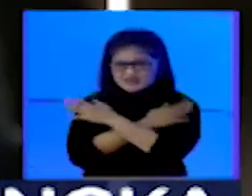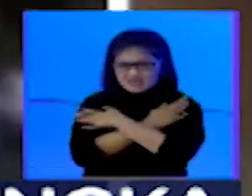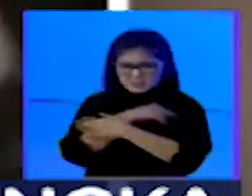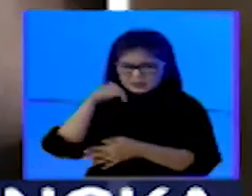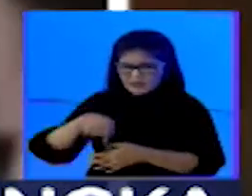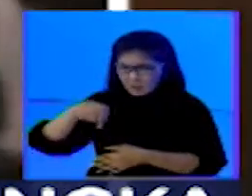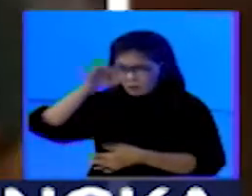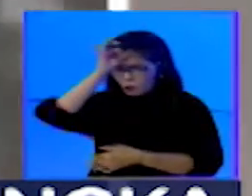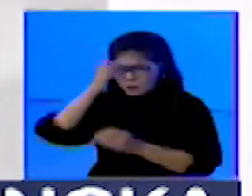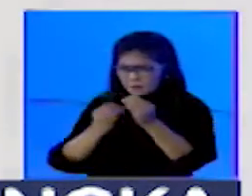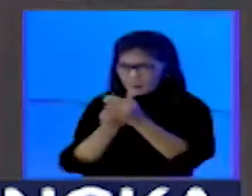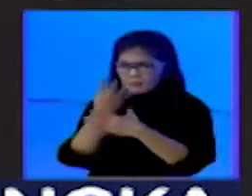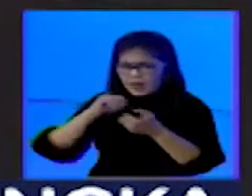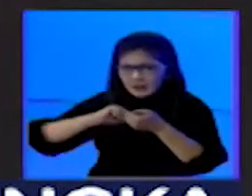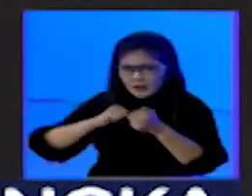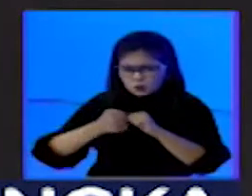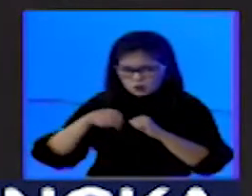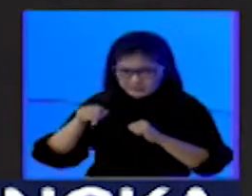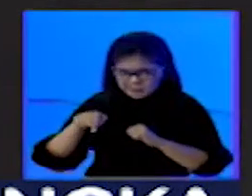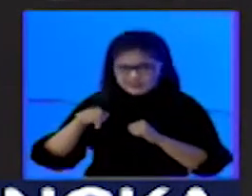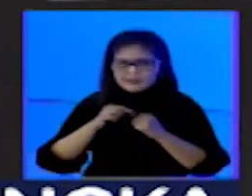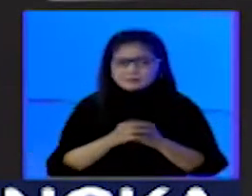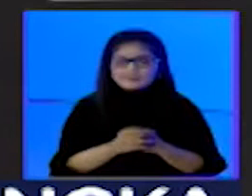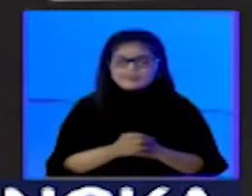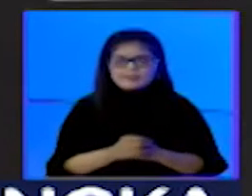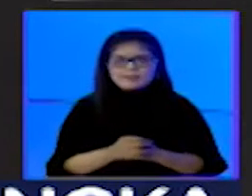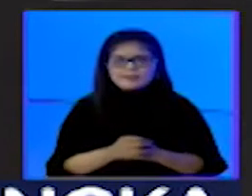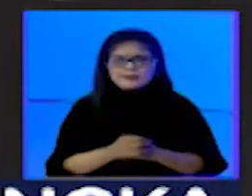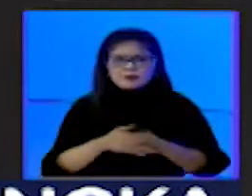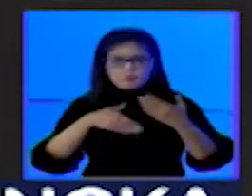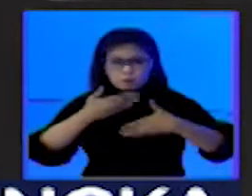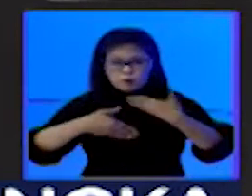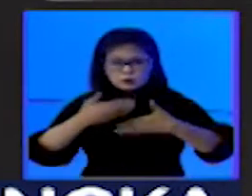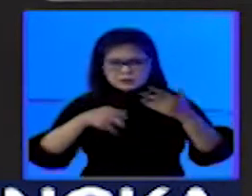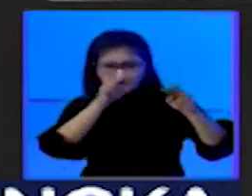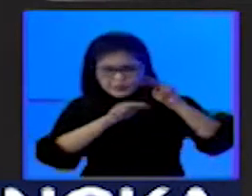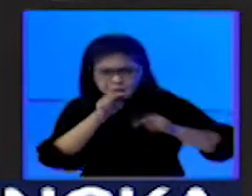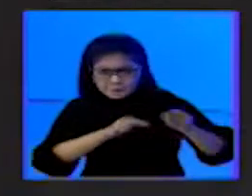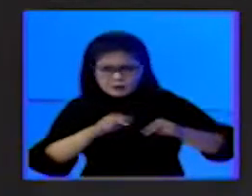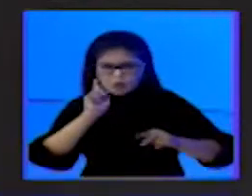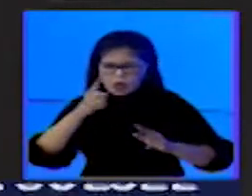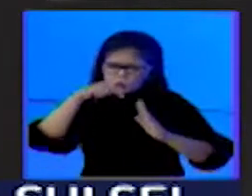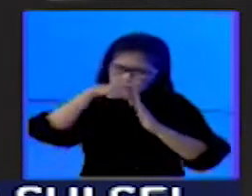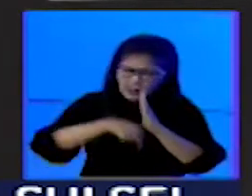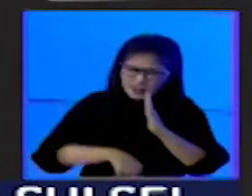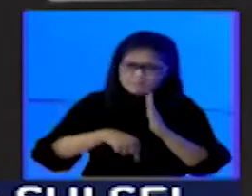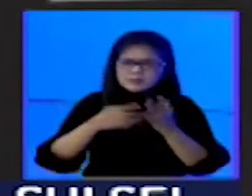ini. Tetap akan kita lanjutkan pemeriksaan karena memang harus detail dan ini harus tuntas. Harapan